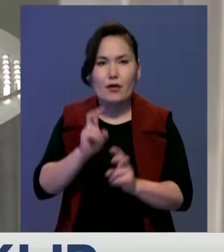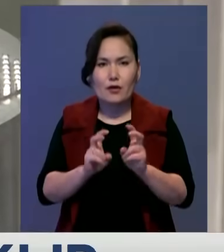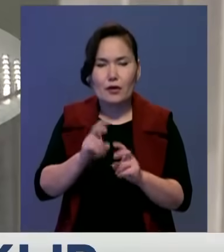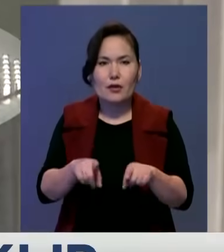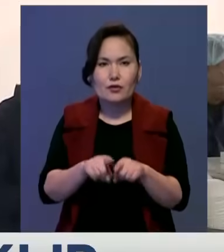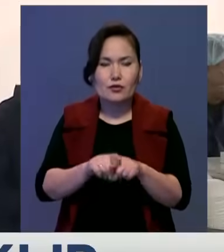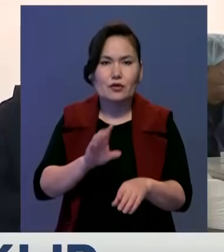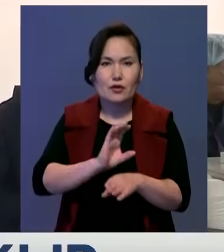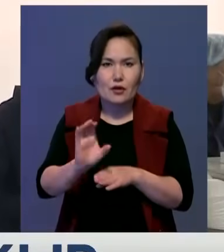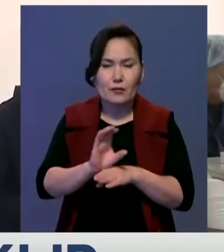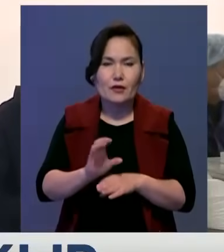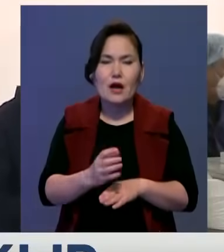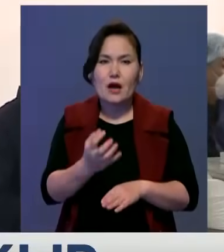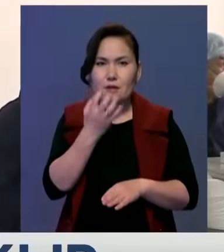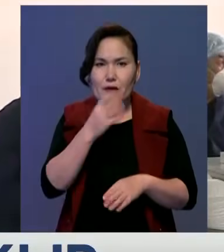сапалы.